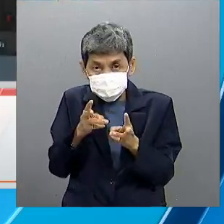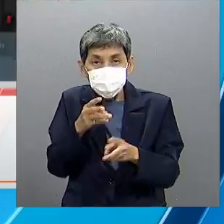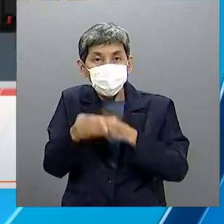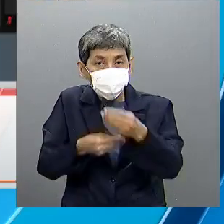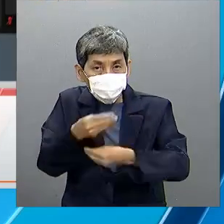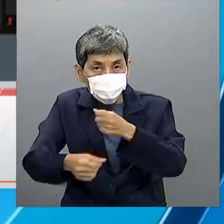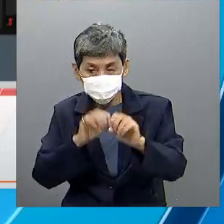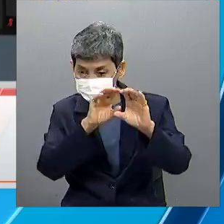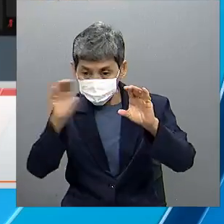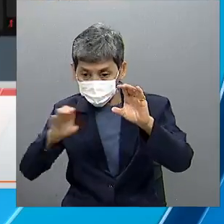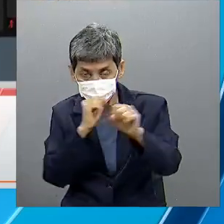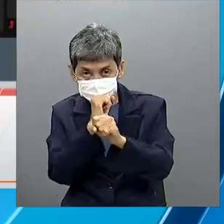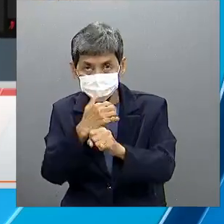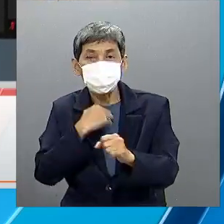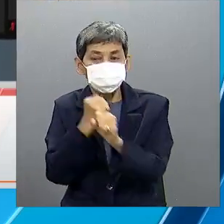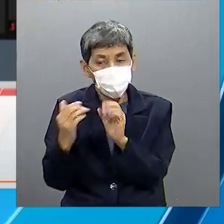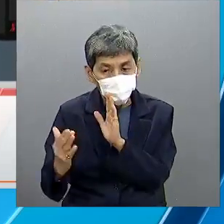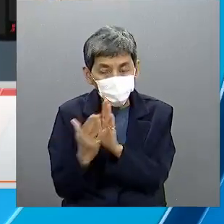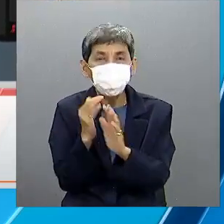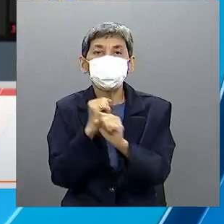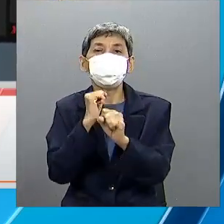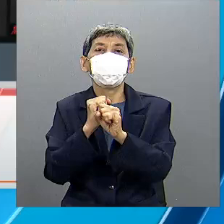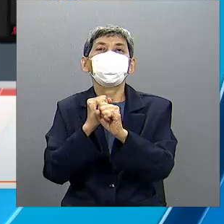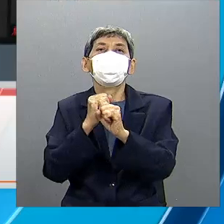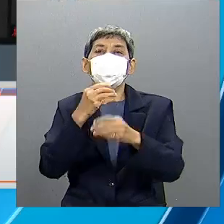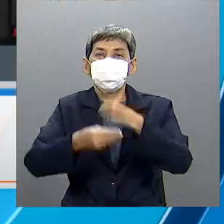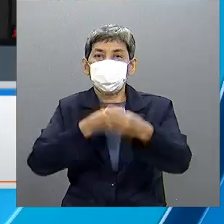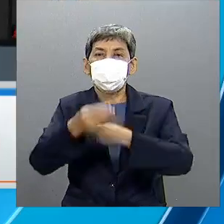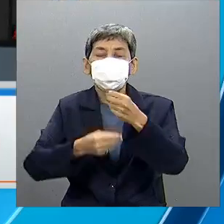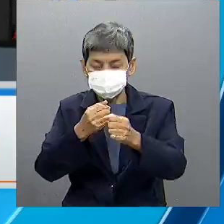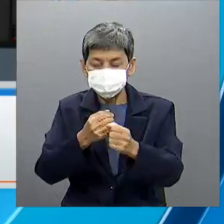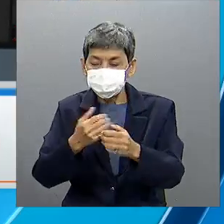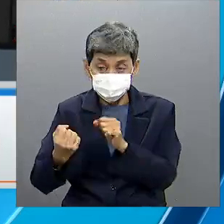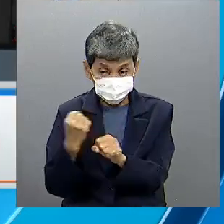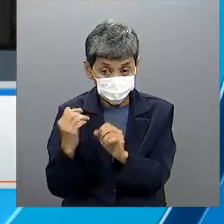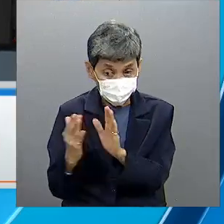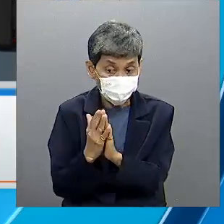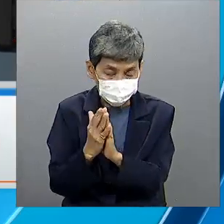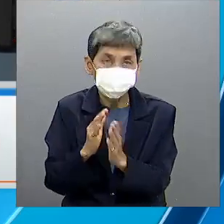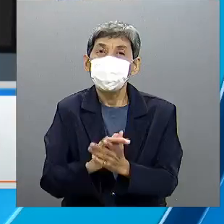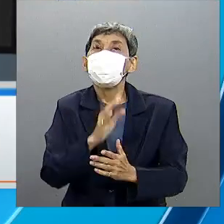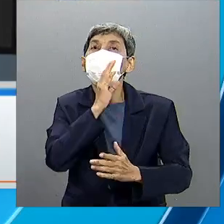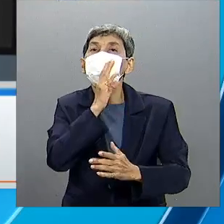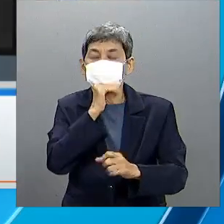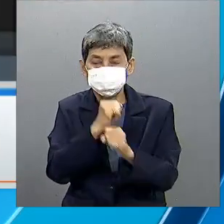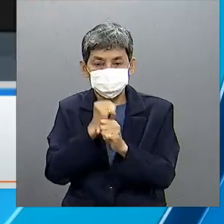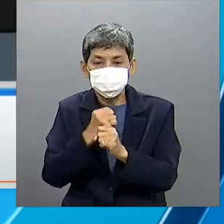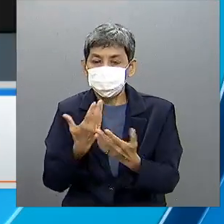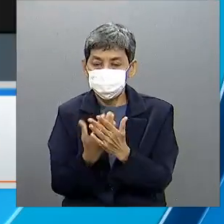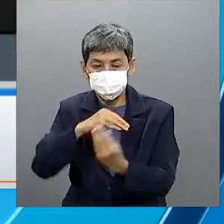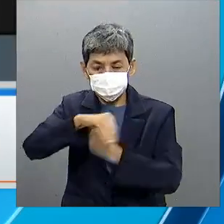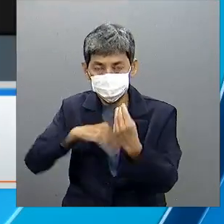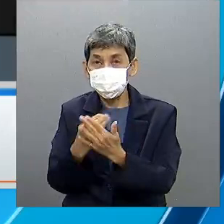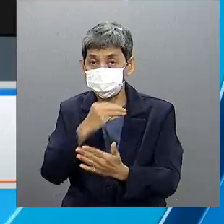ให้เขาเนี่ยทำงานร่วมกับผู้ประกอบการที่เป็นวิสาหกิจชุมชนซึ่งเมื่อได้กำไรแล้วเนี่ยตัววิสาหกิจชุมชนอ่ะเขาก็จ